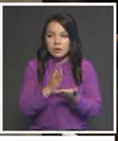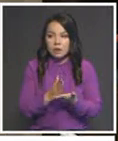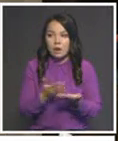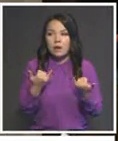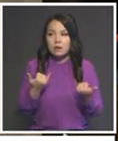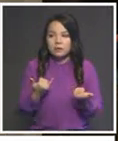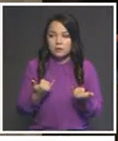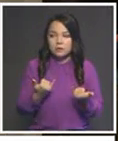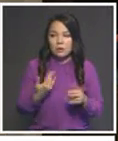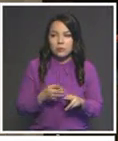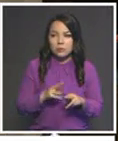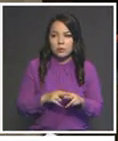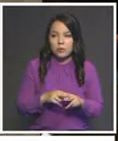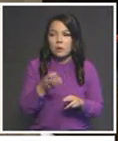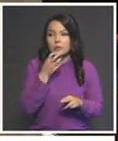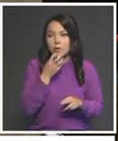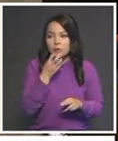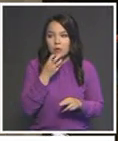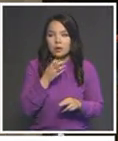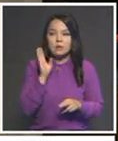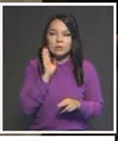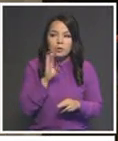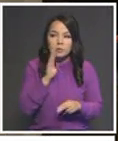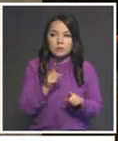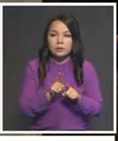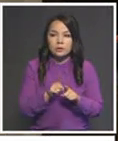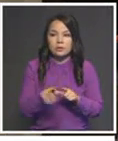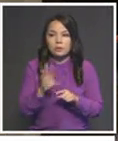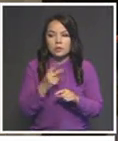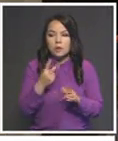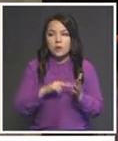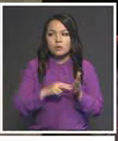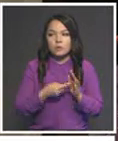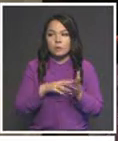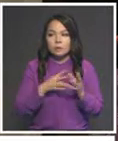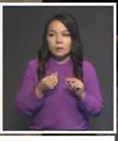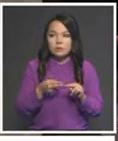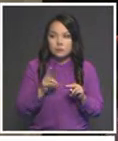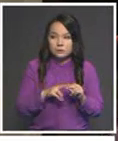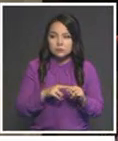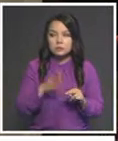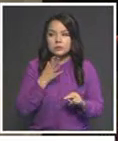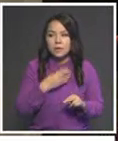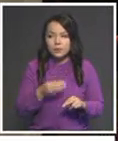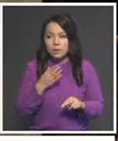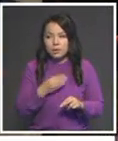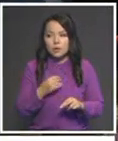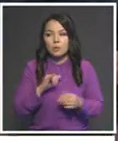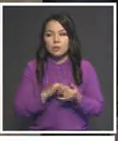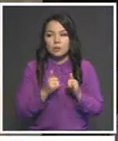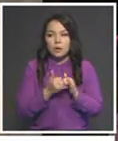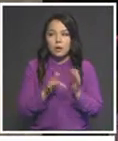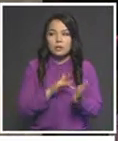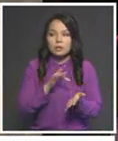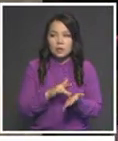енді мынау жылу, су ақырғы екі жобасы мынау Семей мен Өскемен